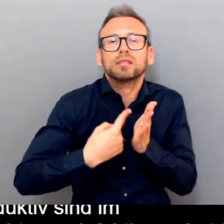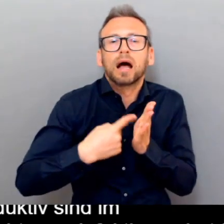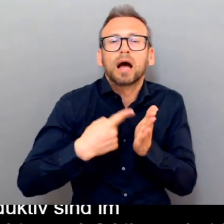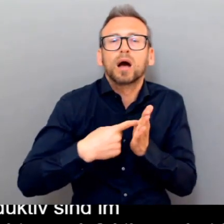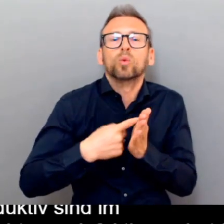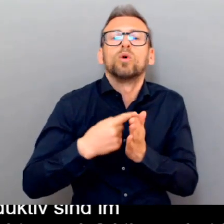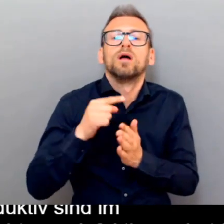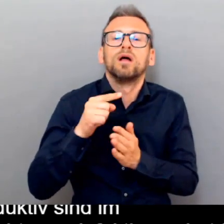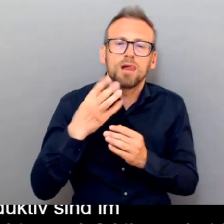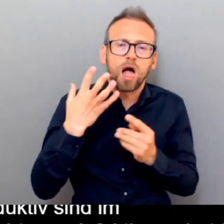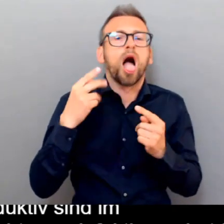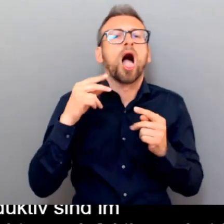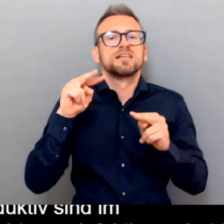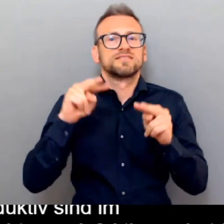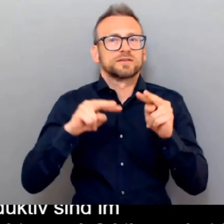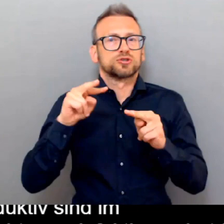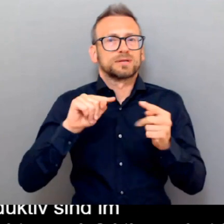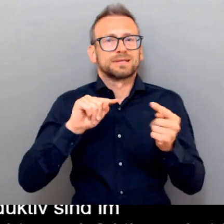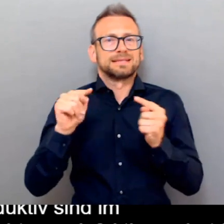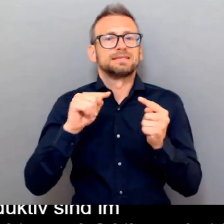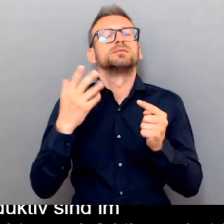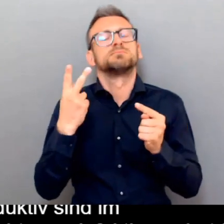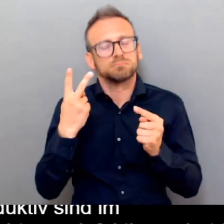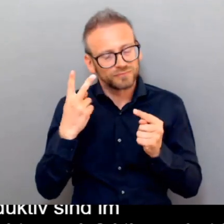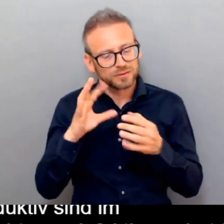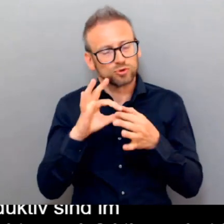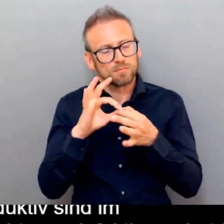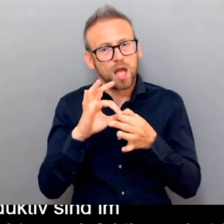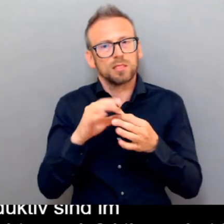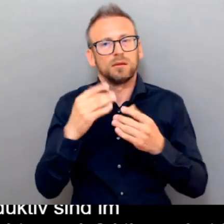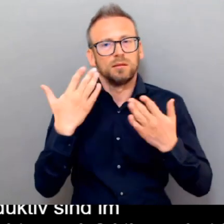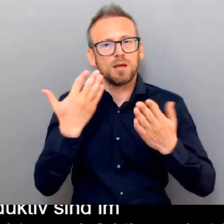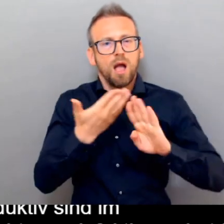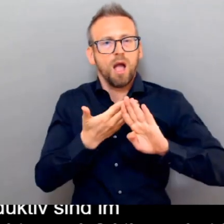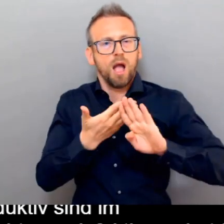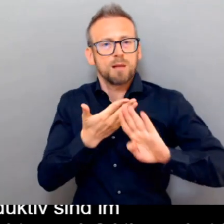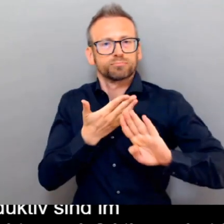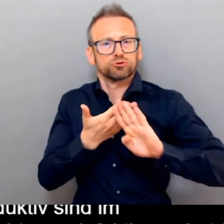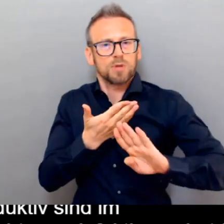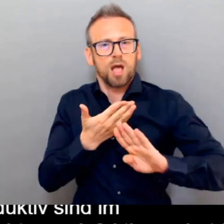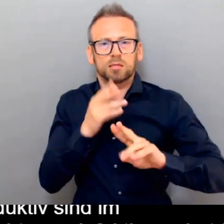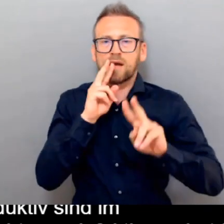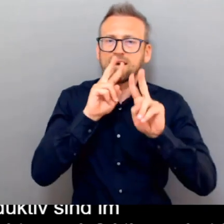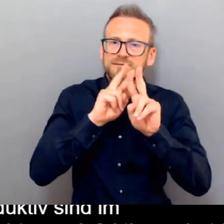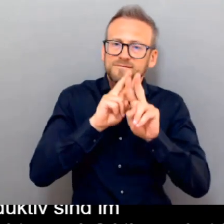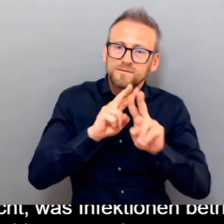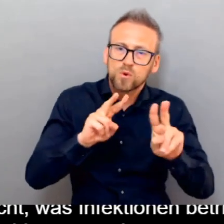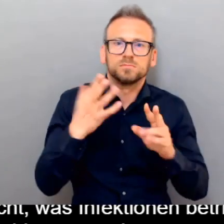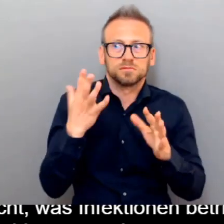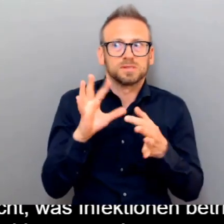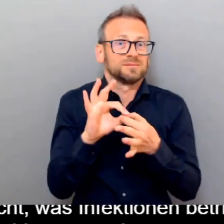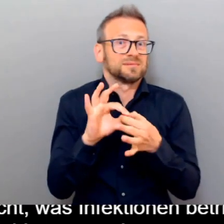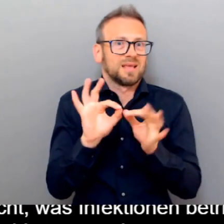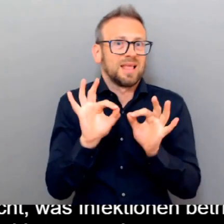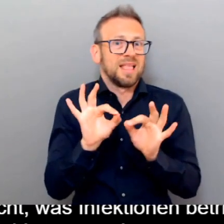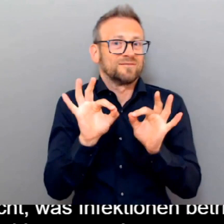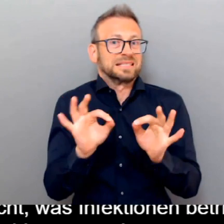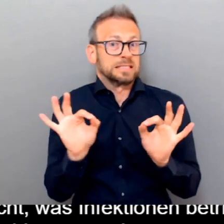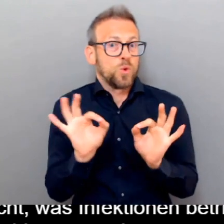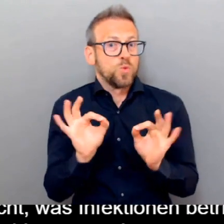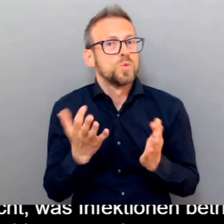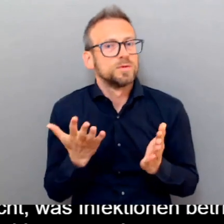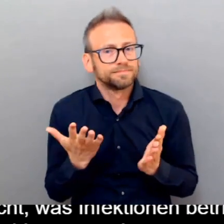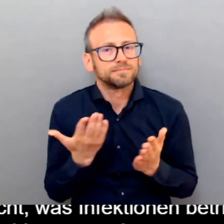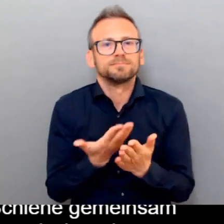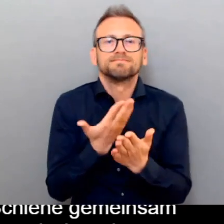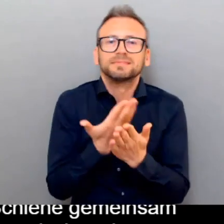Kern. Das wird sonst alles viel zu weit führen, weil das sehr detaillierte Vorstellungen sind. Der Kern heißt letztlich immer 1,50 Meter Abstand halten